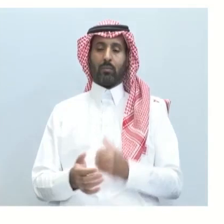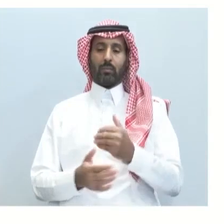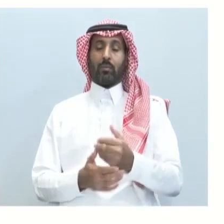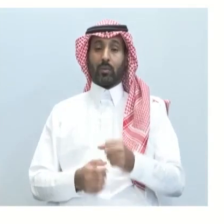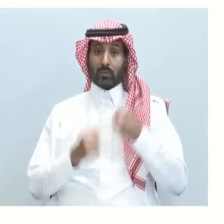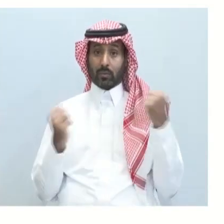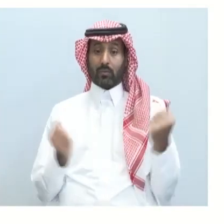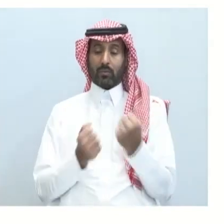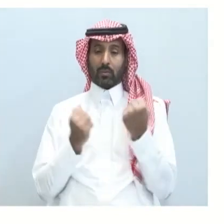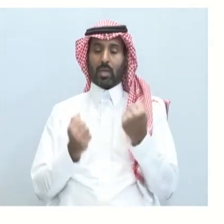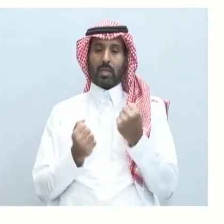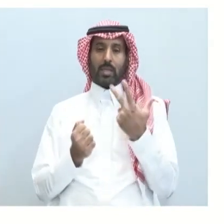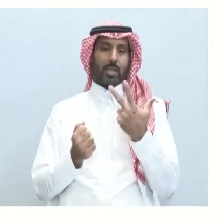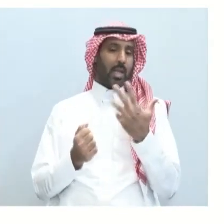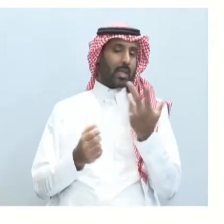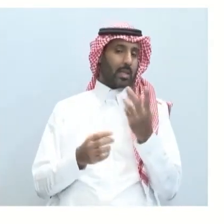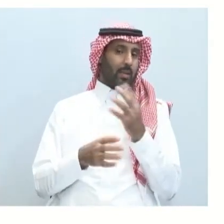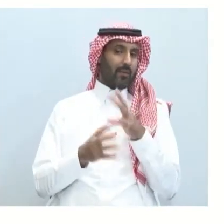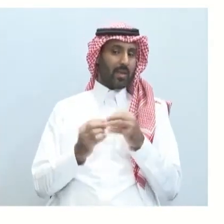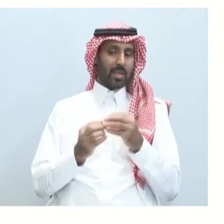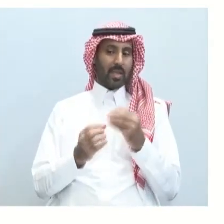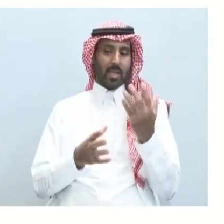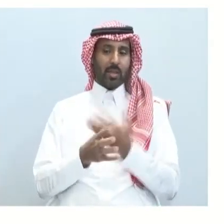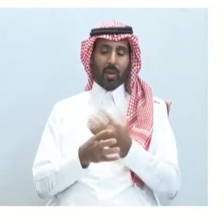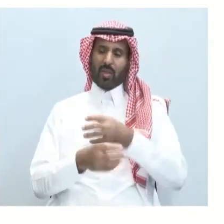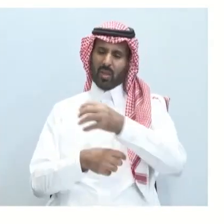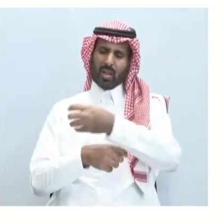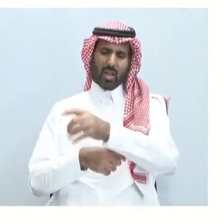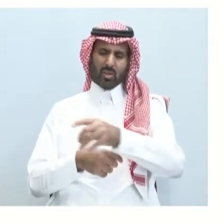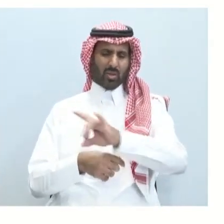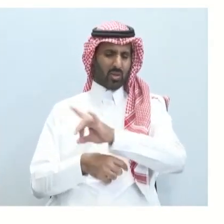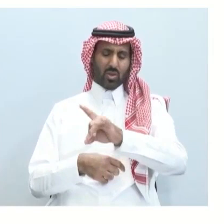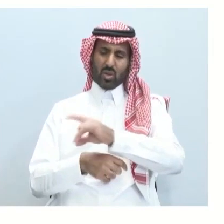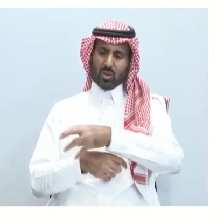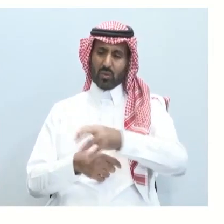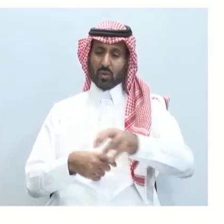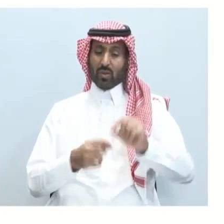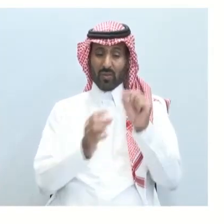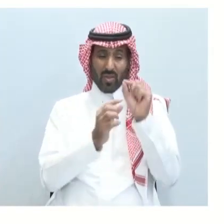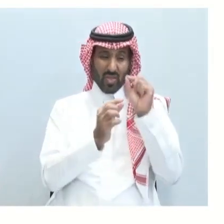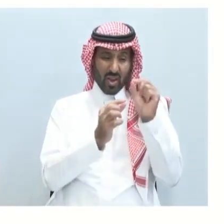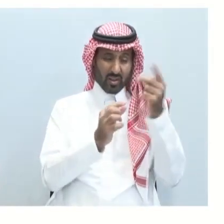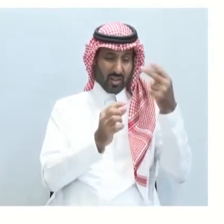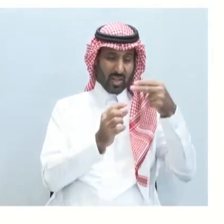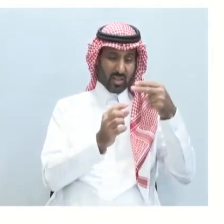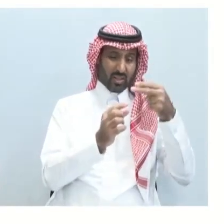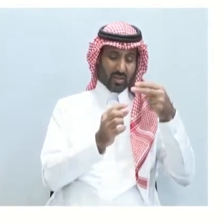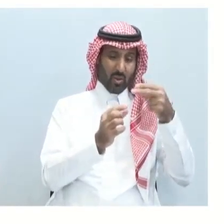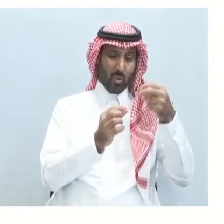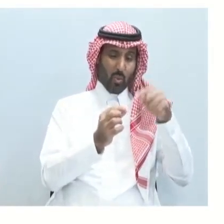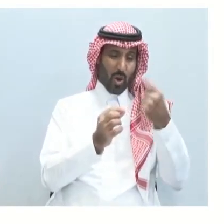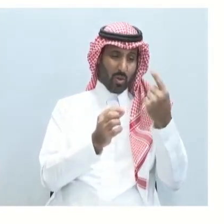تدريب اخر اشرح لماذا لا يصنف العديد من المركبات التي تحتوي على ذره الهيدروجين او اكثر